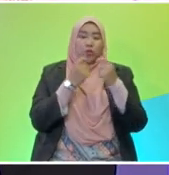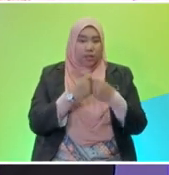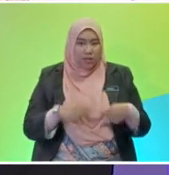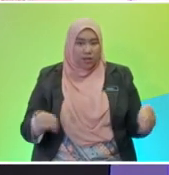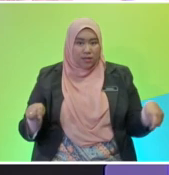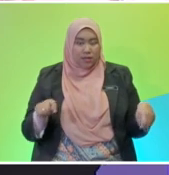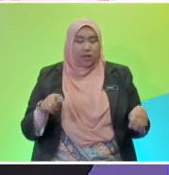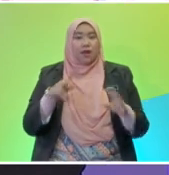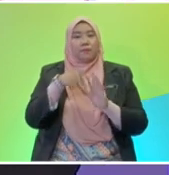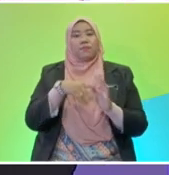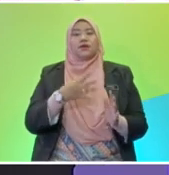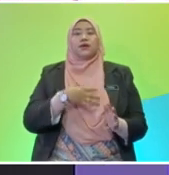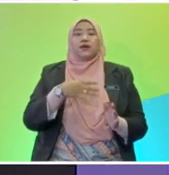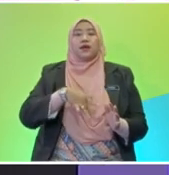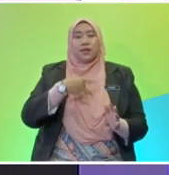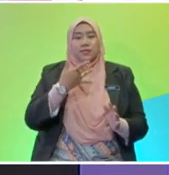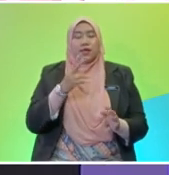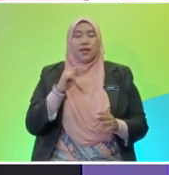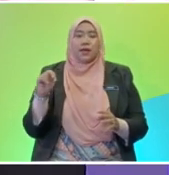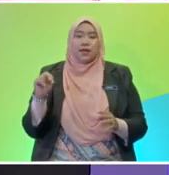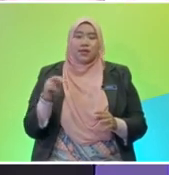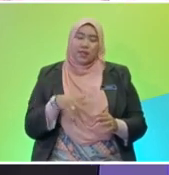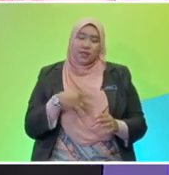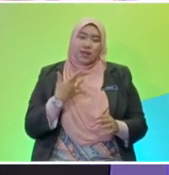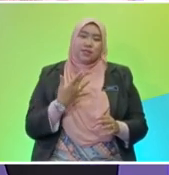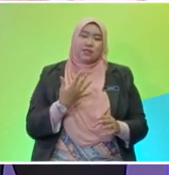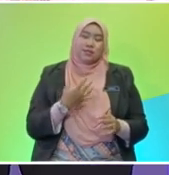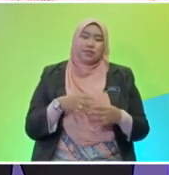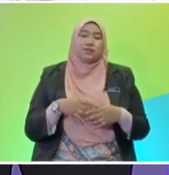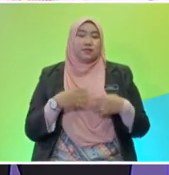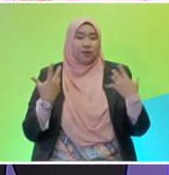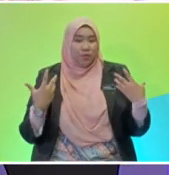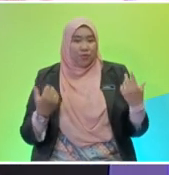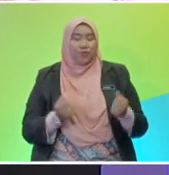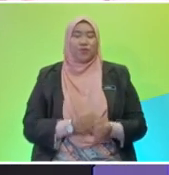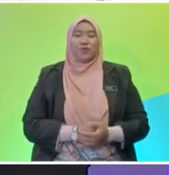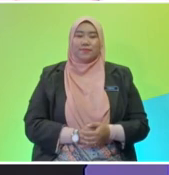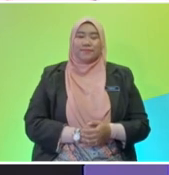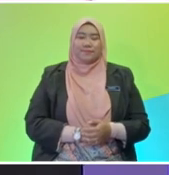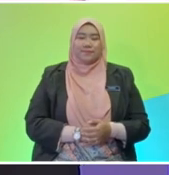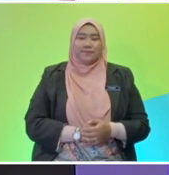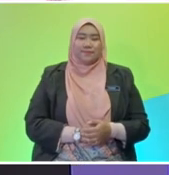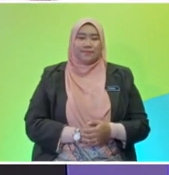Oke bila kita dengar lagu yang Srono kita akan langsung gembira cium seterusnya